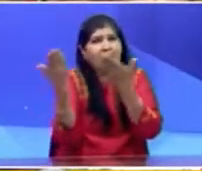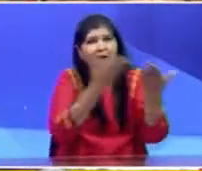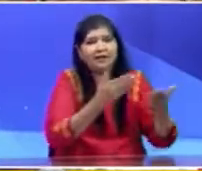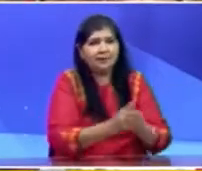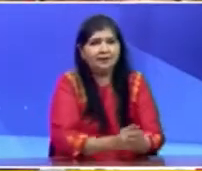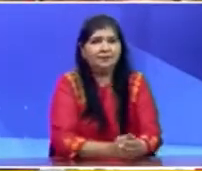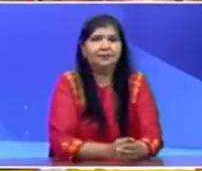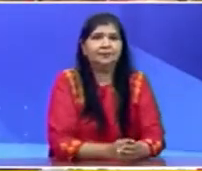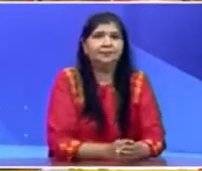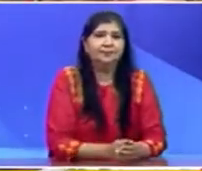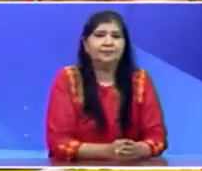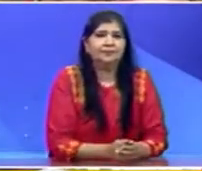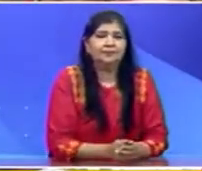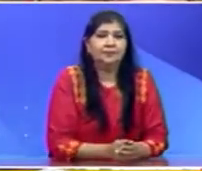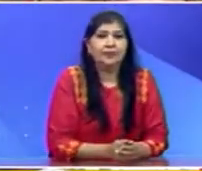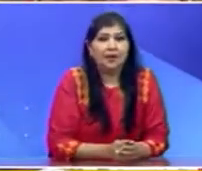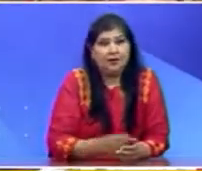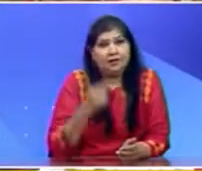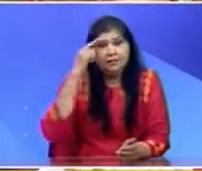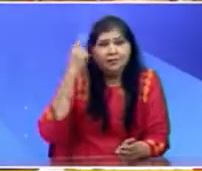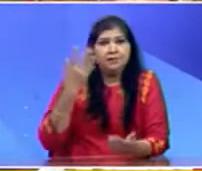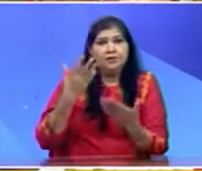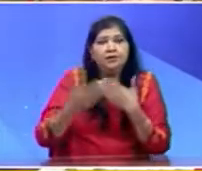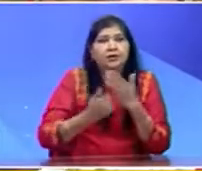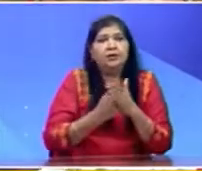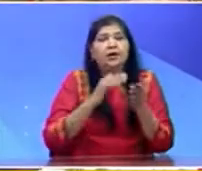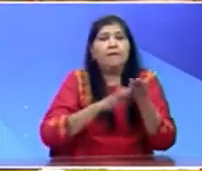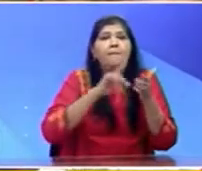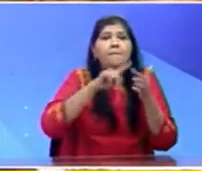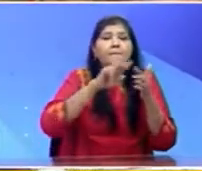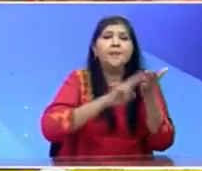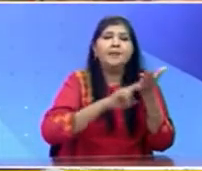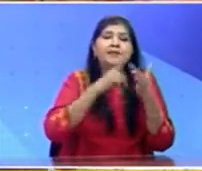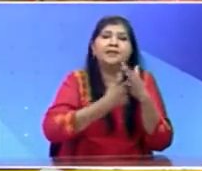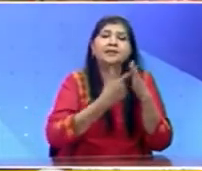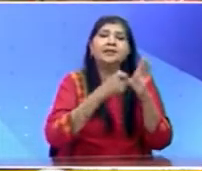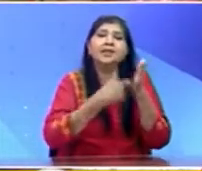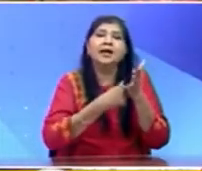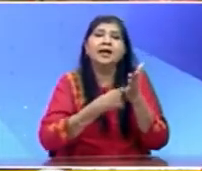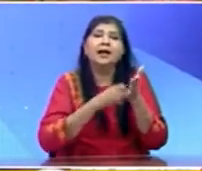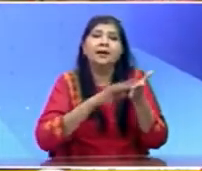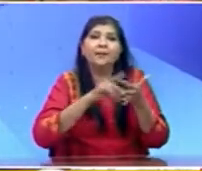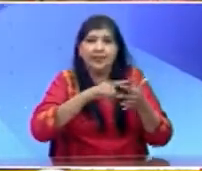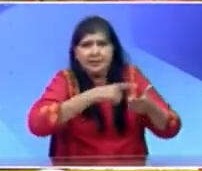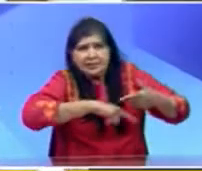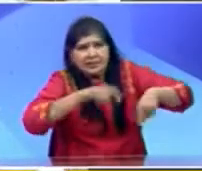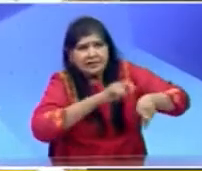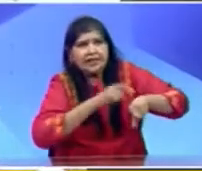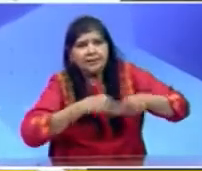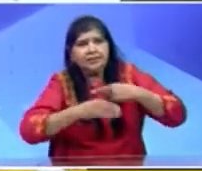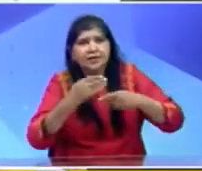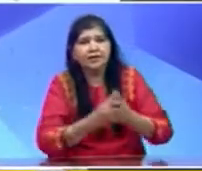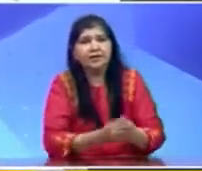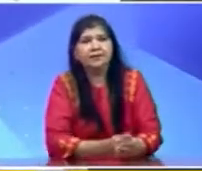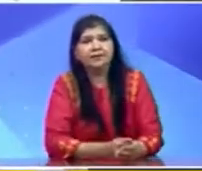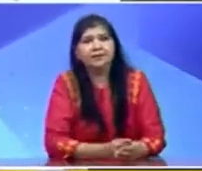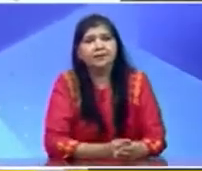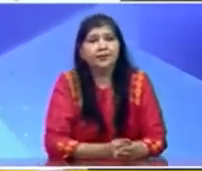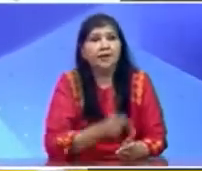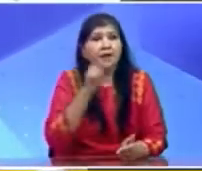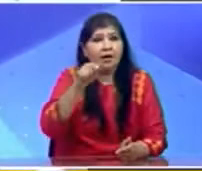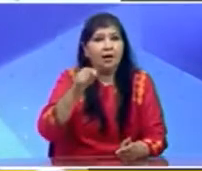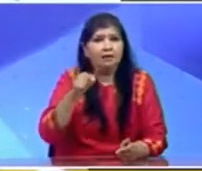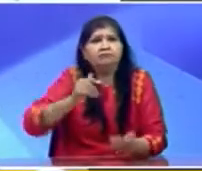हैं। संयोग से मिंजर मेला इस समय चल भी रहा है। आप